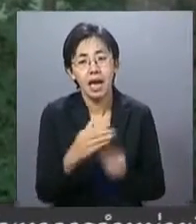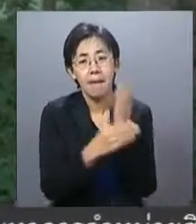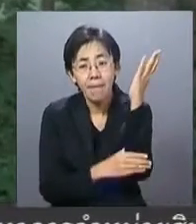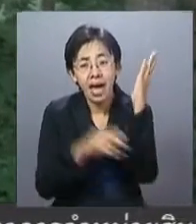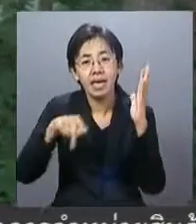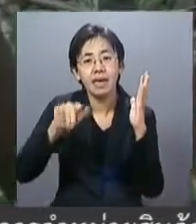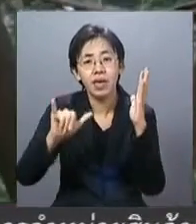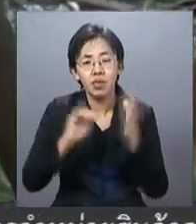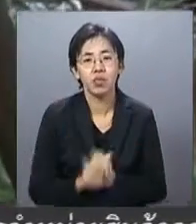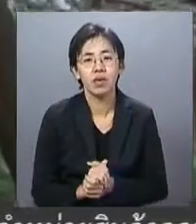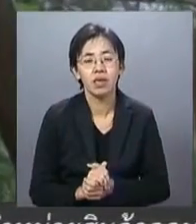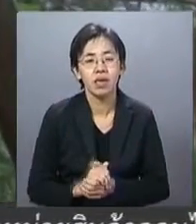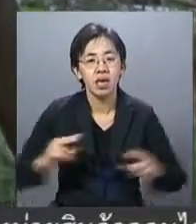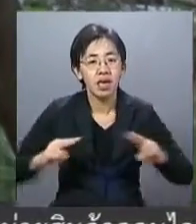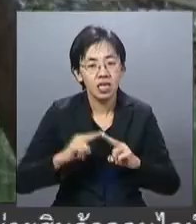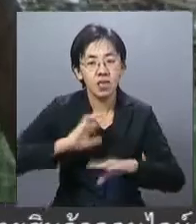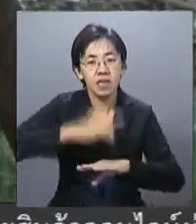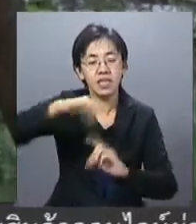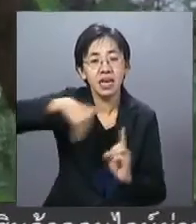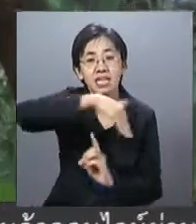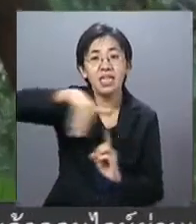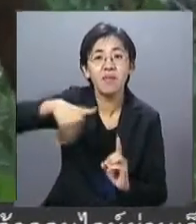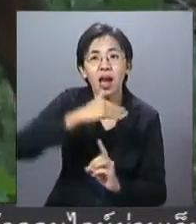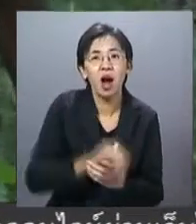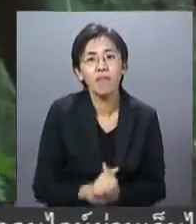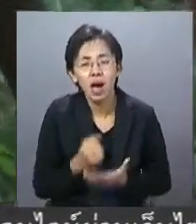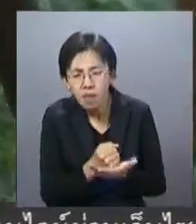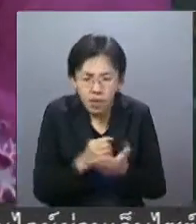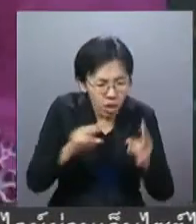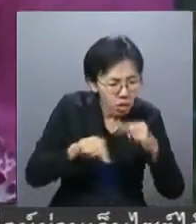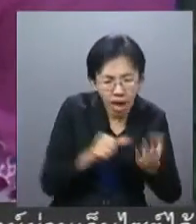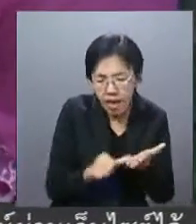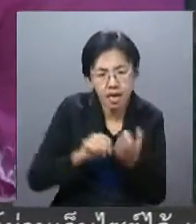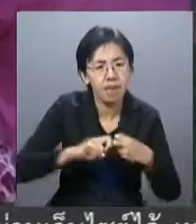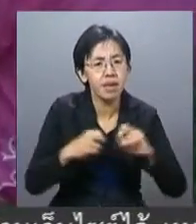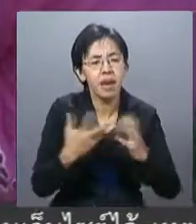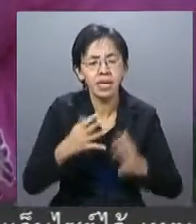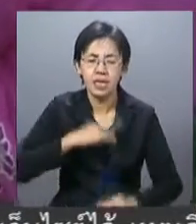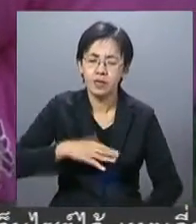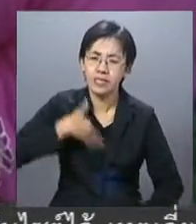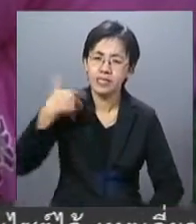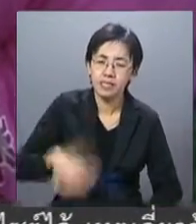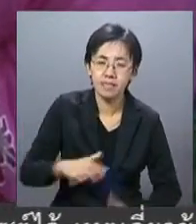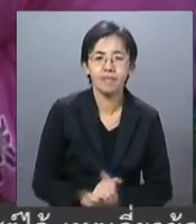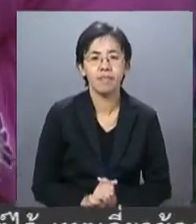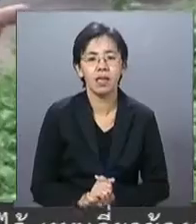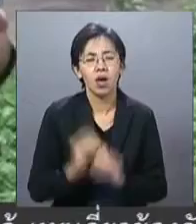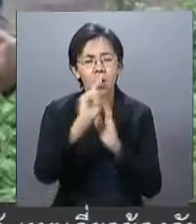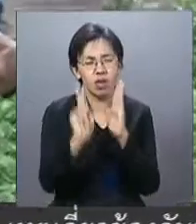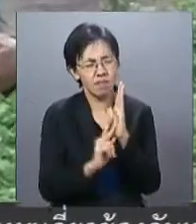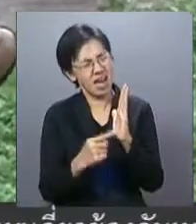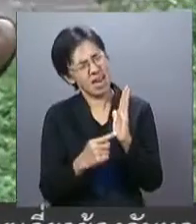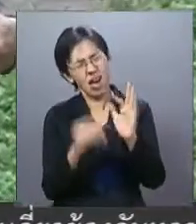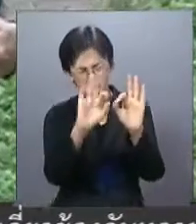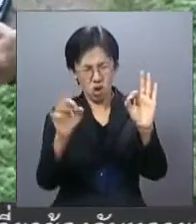ระทรวงทรัพยากรธรรมชาติและสิ่งแวดล้อมไม่เข้าไปดูแลแก้ปัญหาพร้อมกับการตีความกฎหมายไม่สอดค